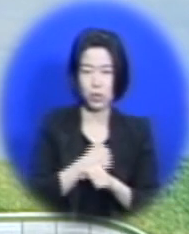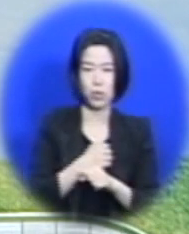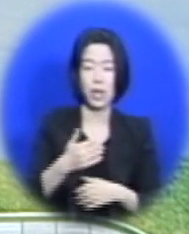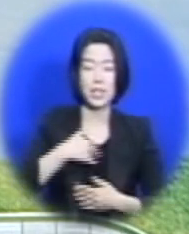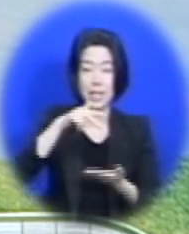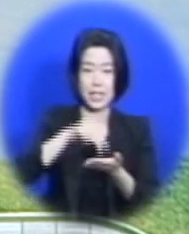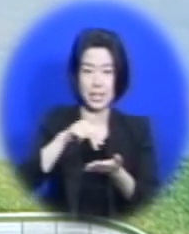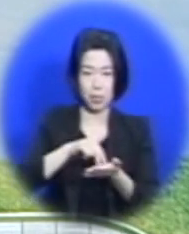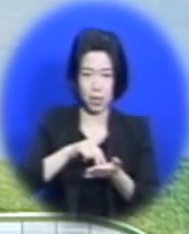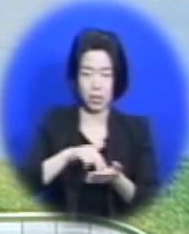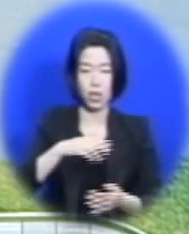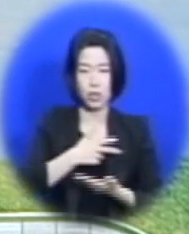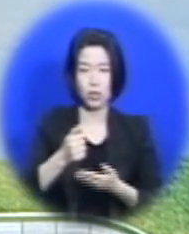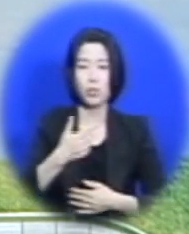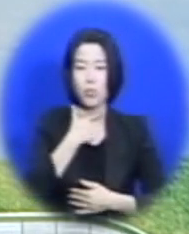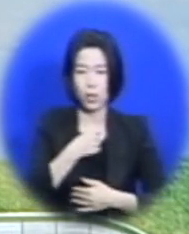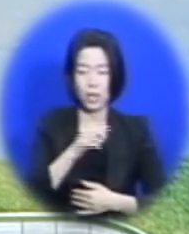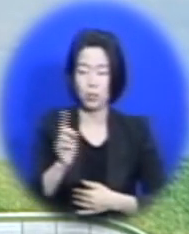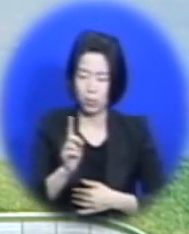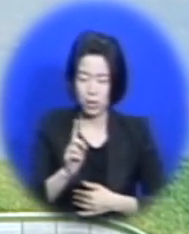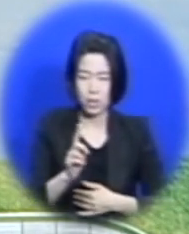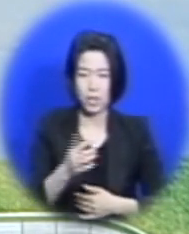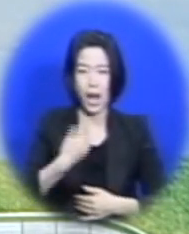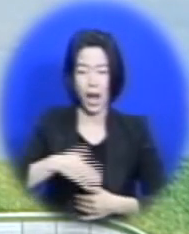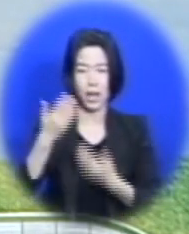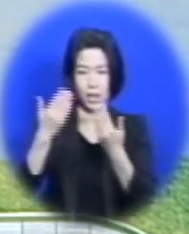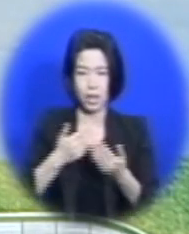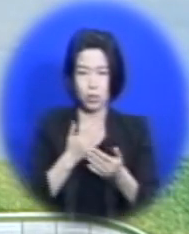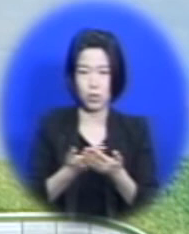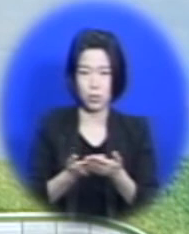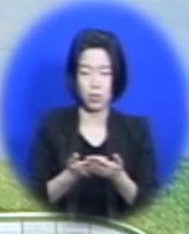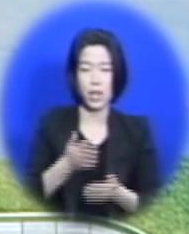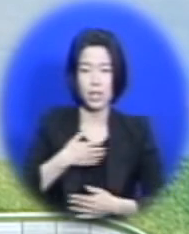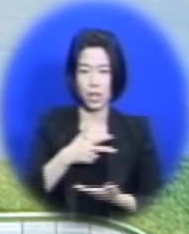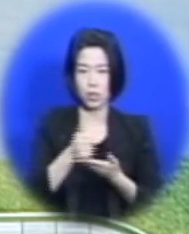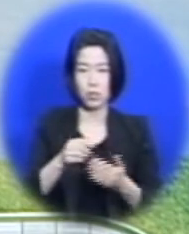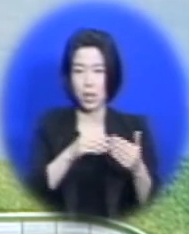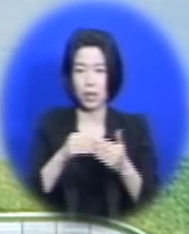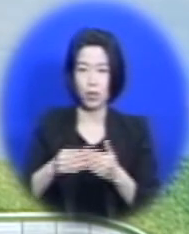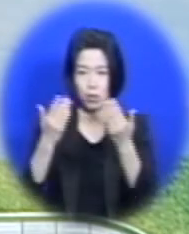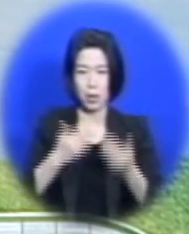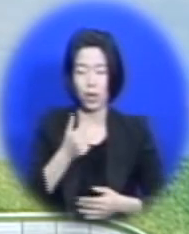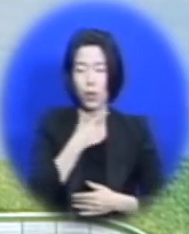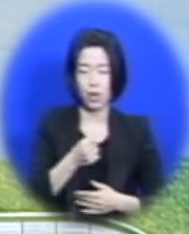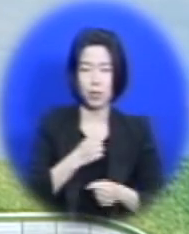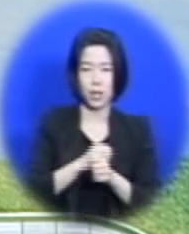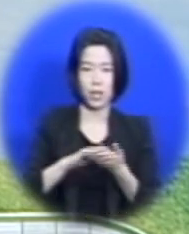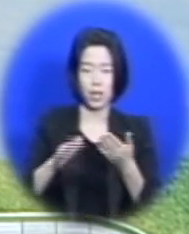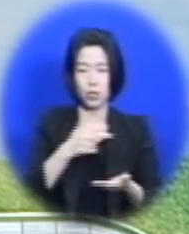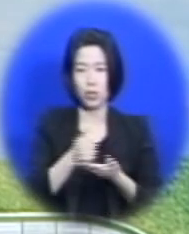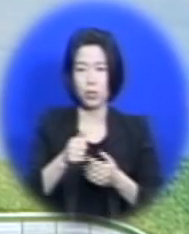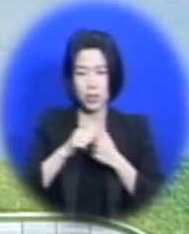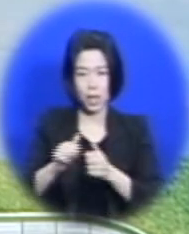지금 형편에서 주님이 원하시는 것이 무엇인지 알게 해 주옵소서. 제가 주님의 인도를 받기를 원합니다. 주님 따라